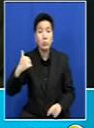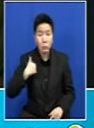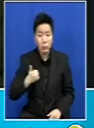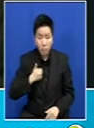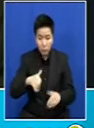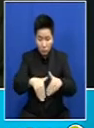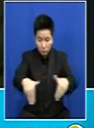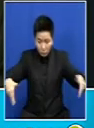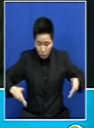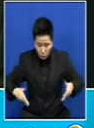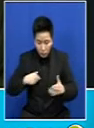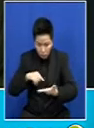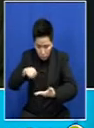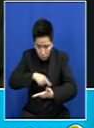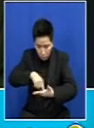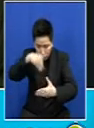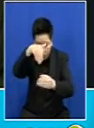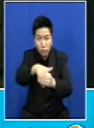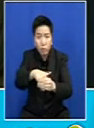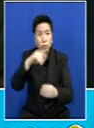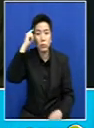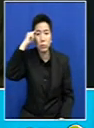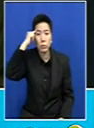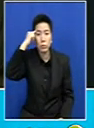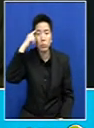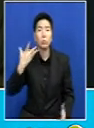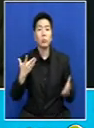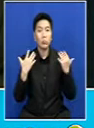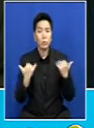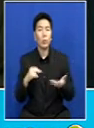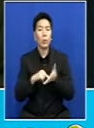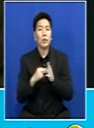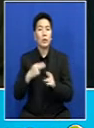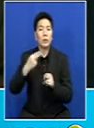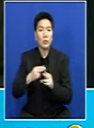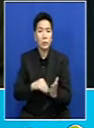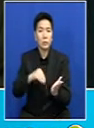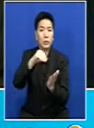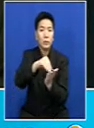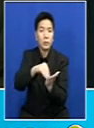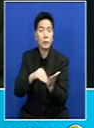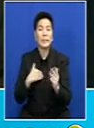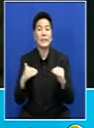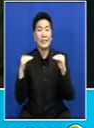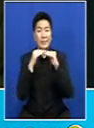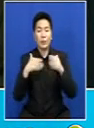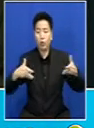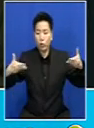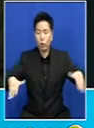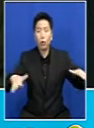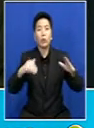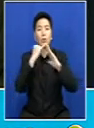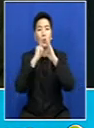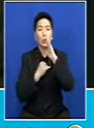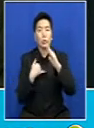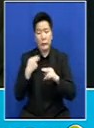คูหาเพื่อลงประชามติ กับการลงทะเบียนนะฮะของคนที่ต้องการใช้สิทธิ์นอกเขตพื้นที ่